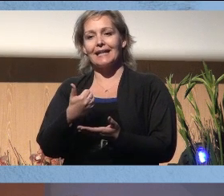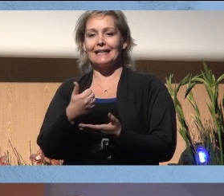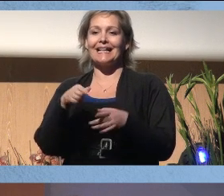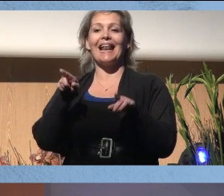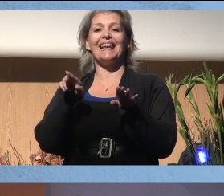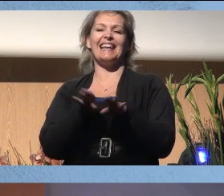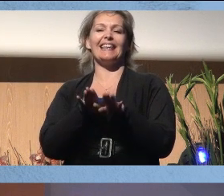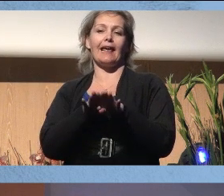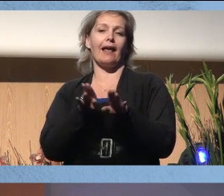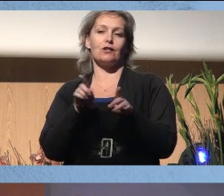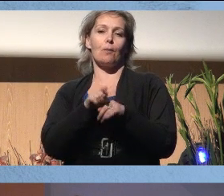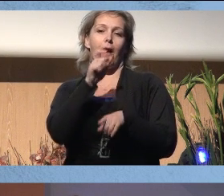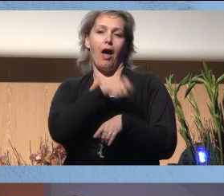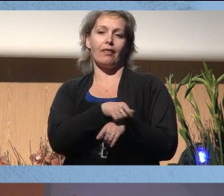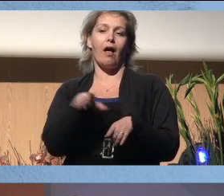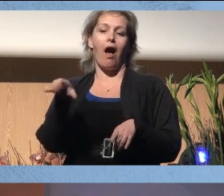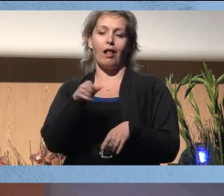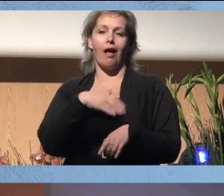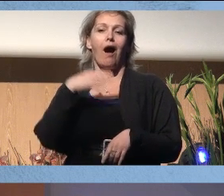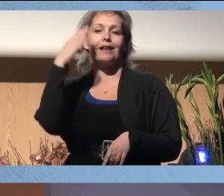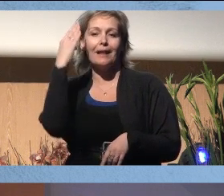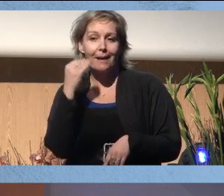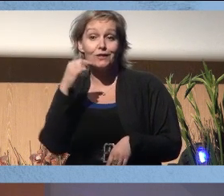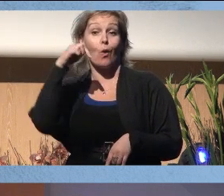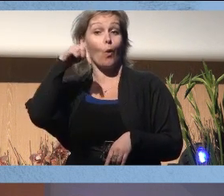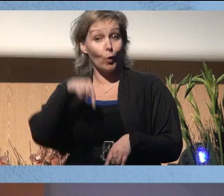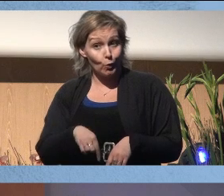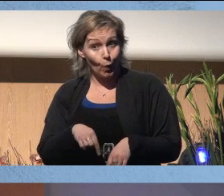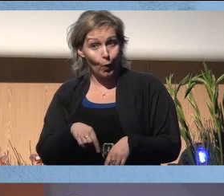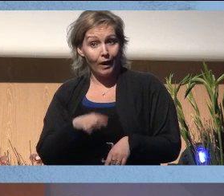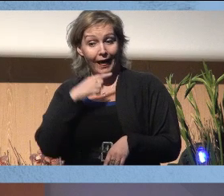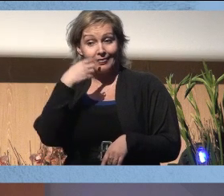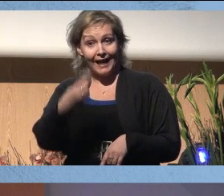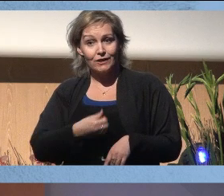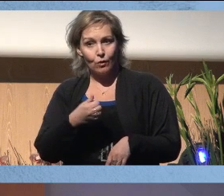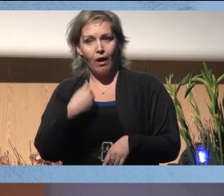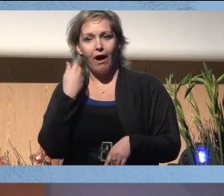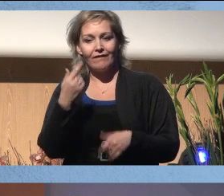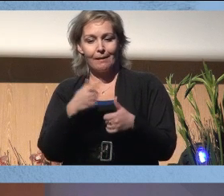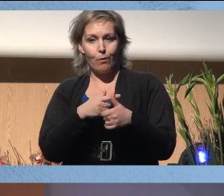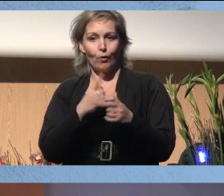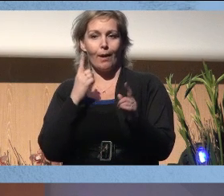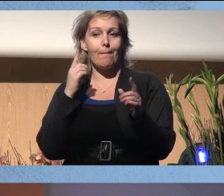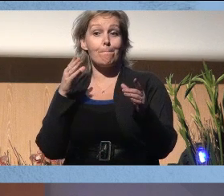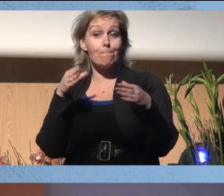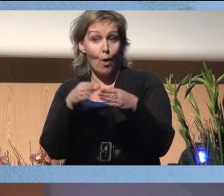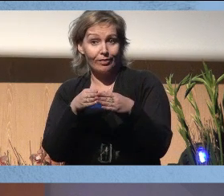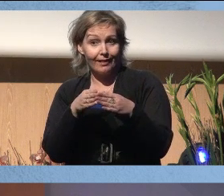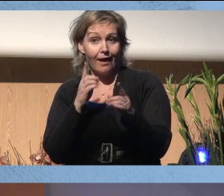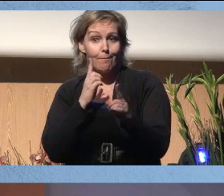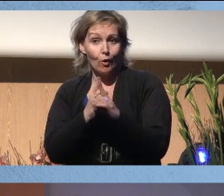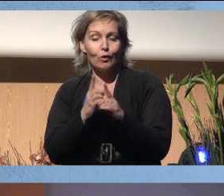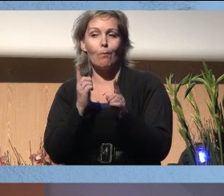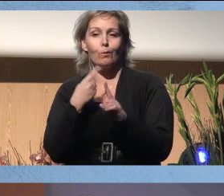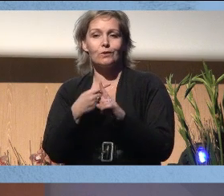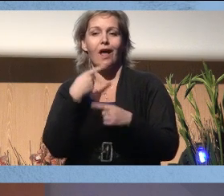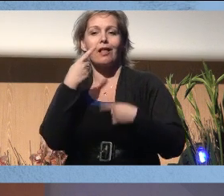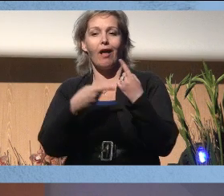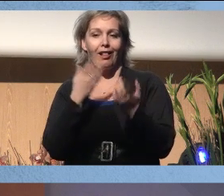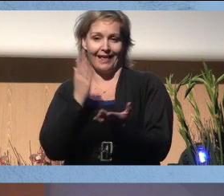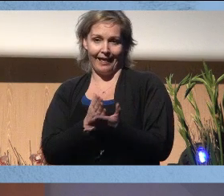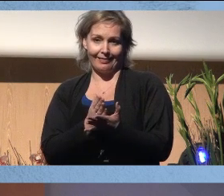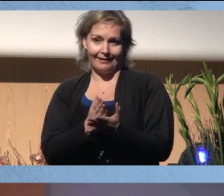likesinnede, alle med demens. Og nå, neste år, fikk han både møte og talerett.